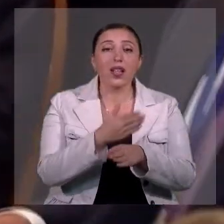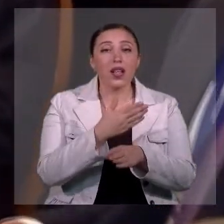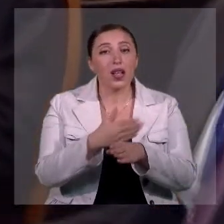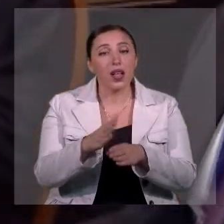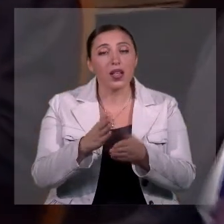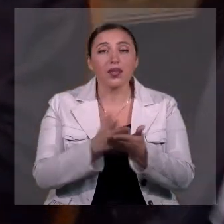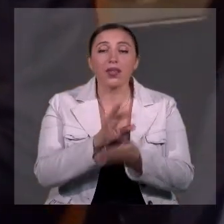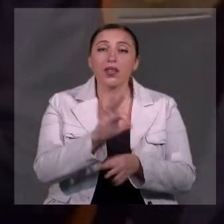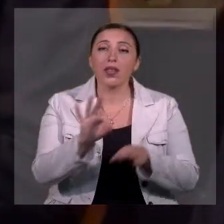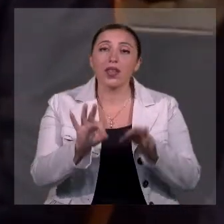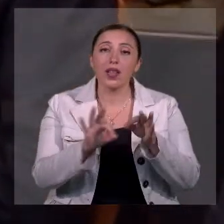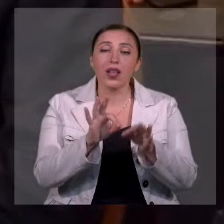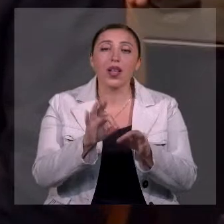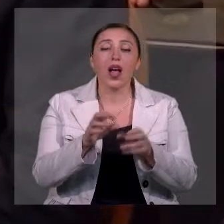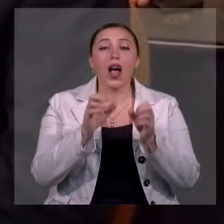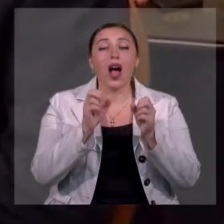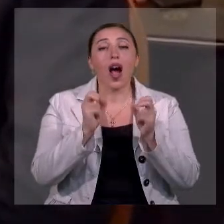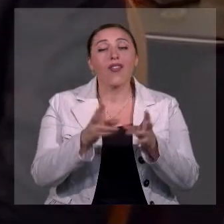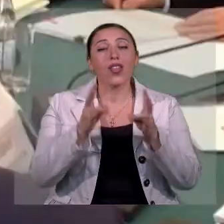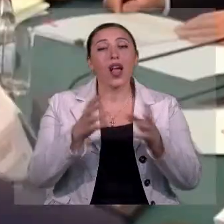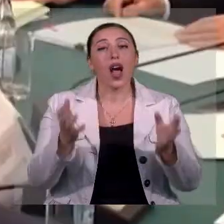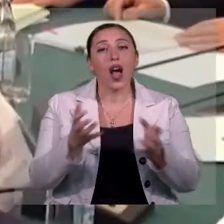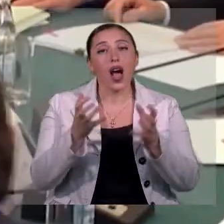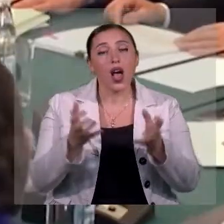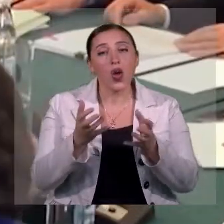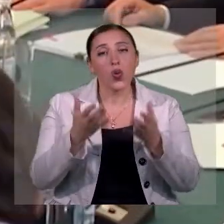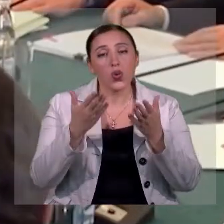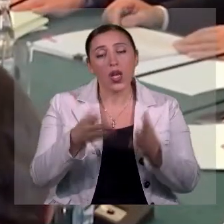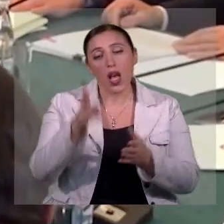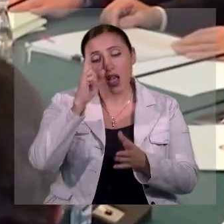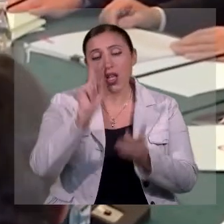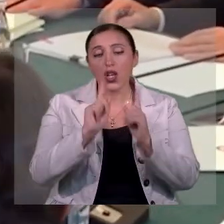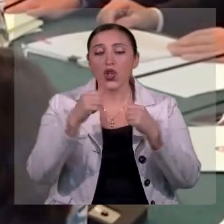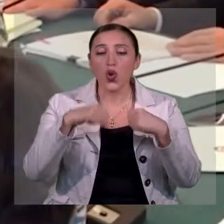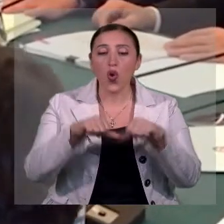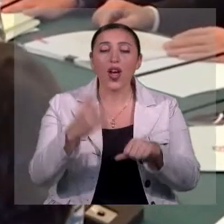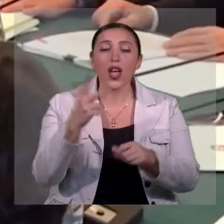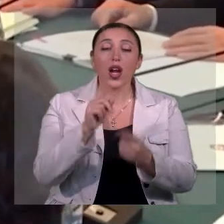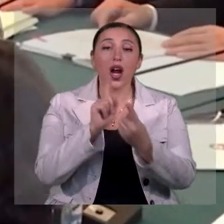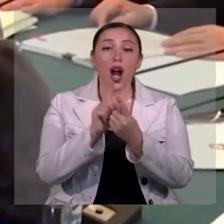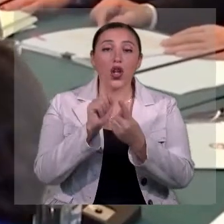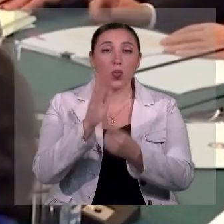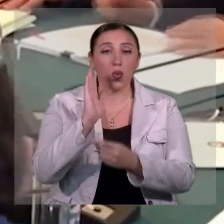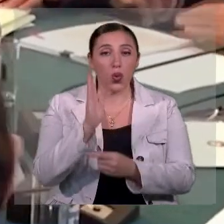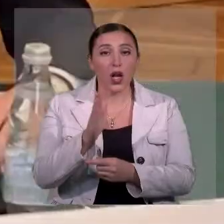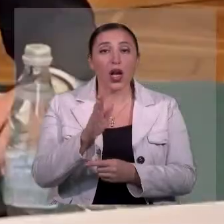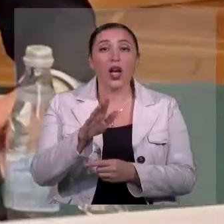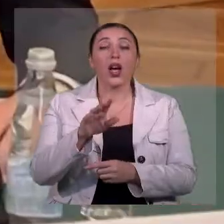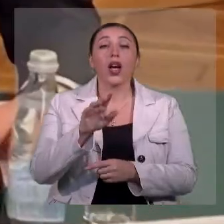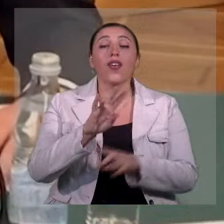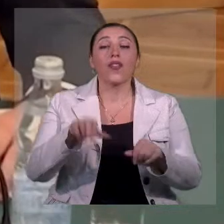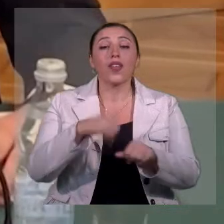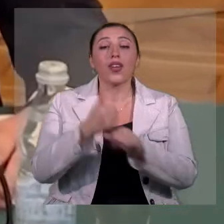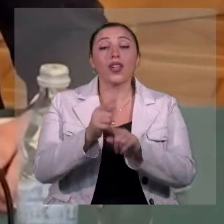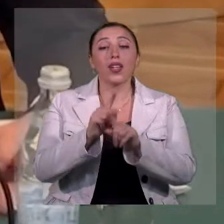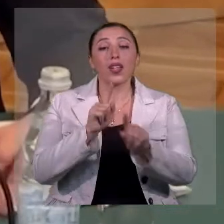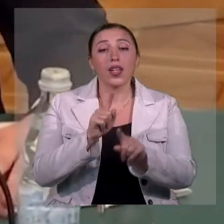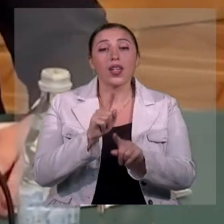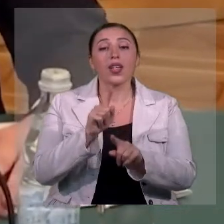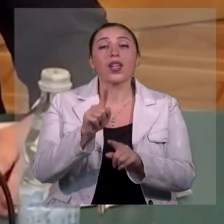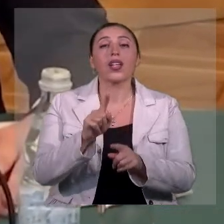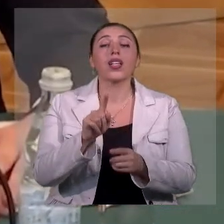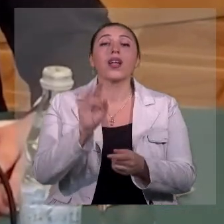սահմանազատման ու սահմանային անվտանգության հարցերով պետական հանձնաժողովների երրորդ նիստը։ Մեր Գրիգորյանի գրասենյակից նիստի վերաբերյալ